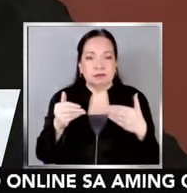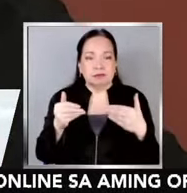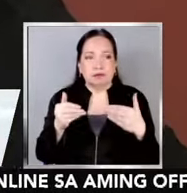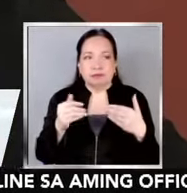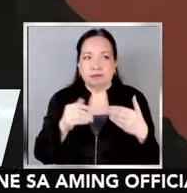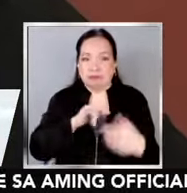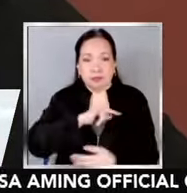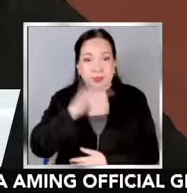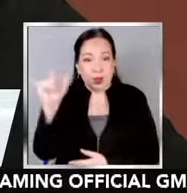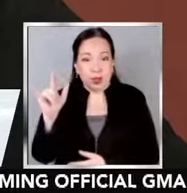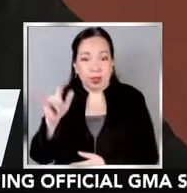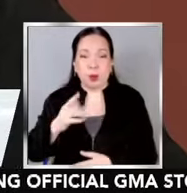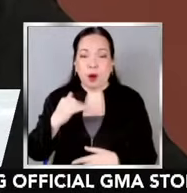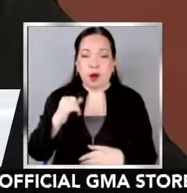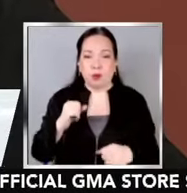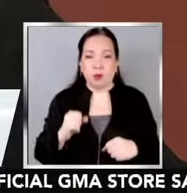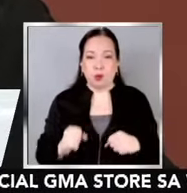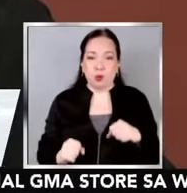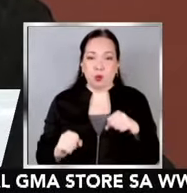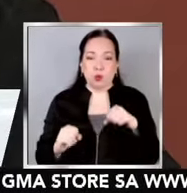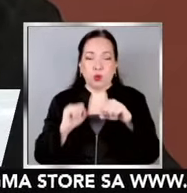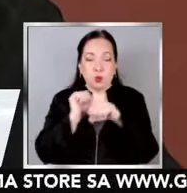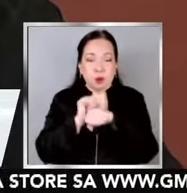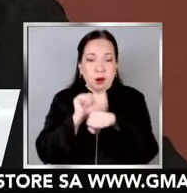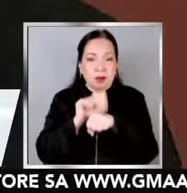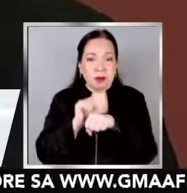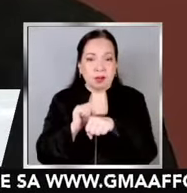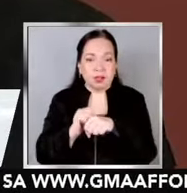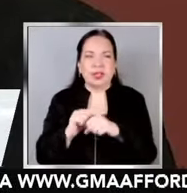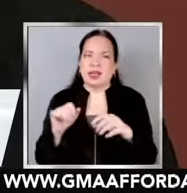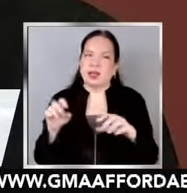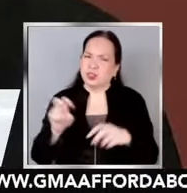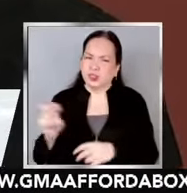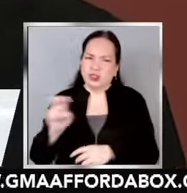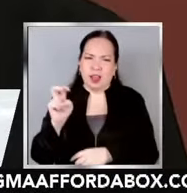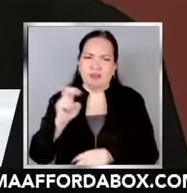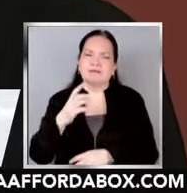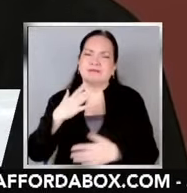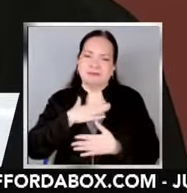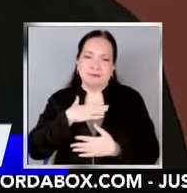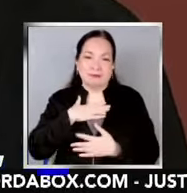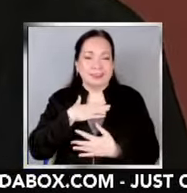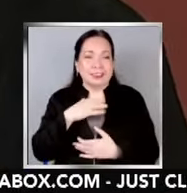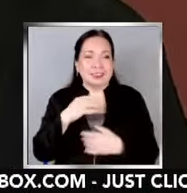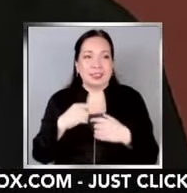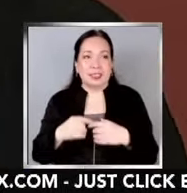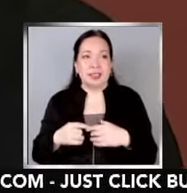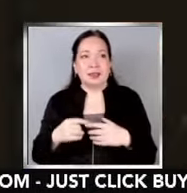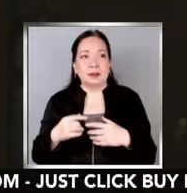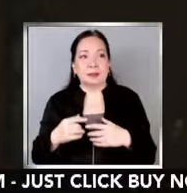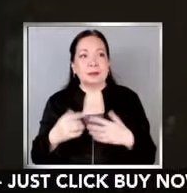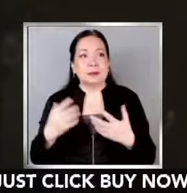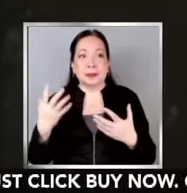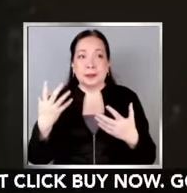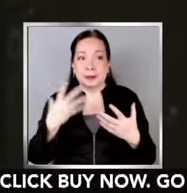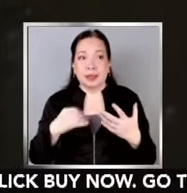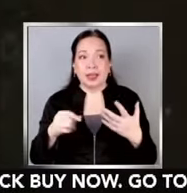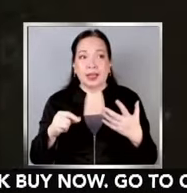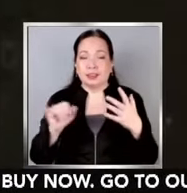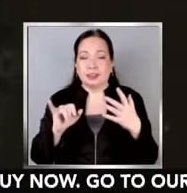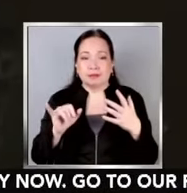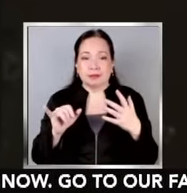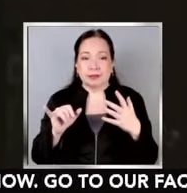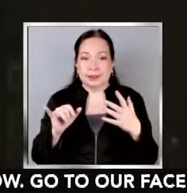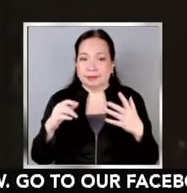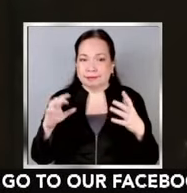on vacation and to travel na din as well, mas masaya. Ang ganda ng mga eksena na gagawin namin doon. Aubrey